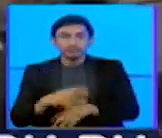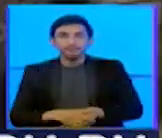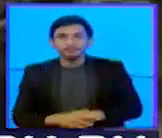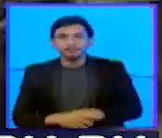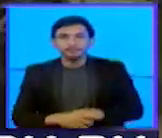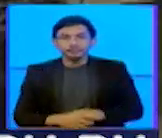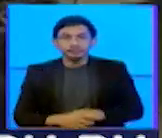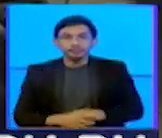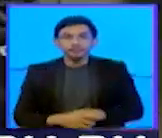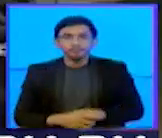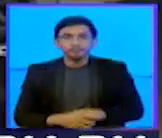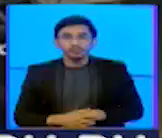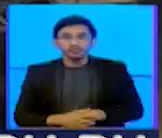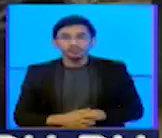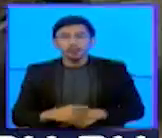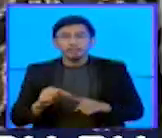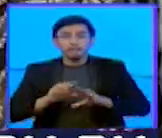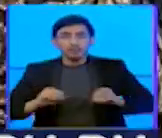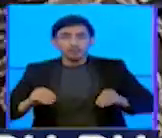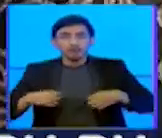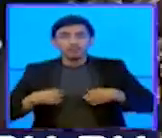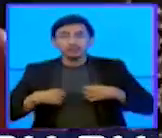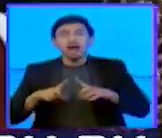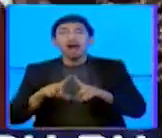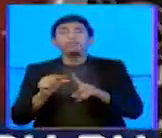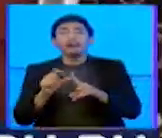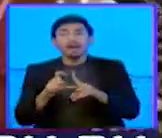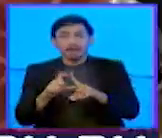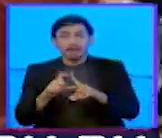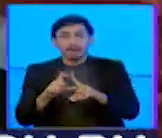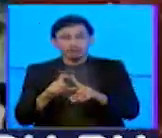Petugas berpakaian APD memarahi ibu-ibu yang nekat berdesakan di atas mobil bak terbuka.